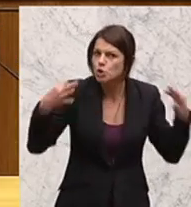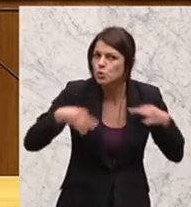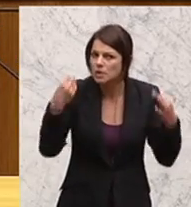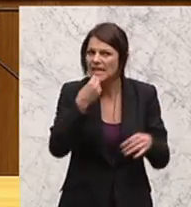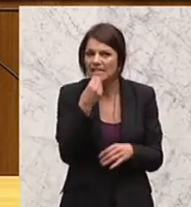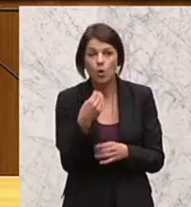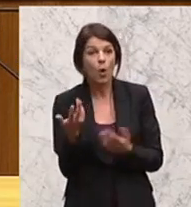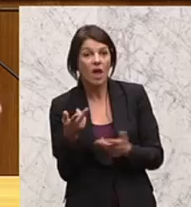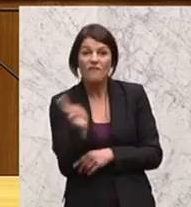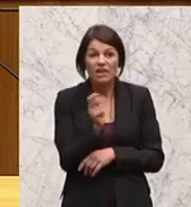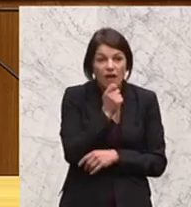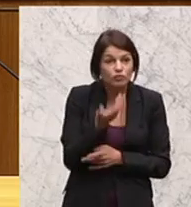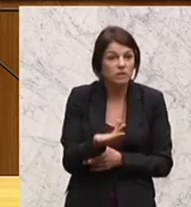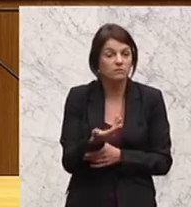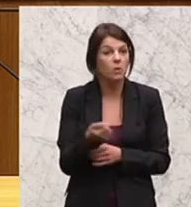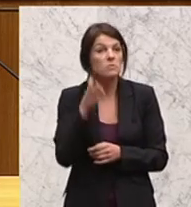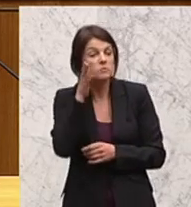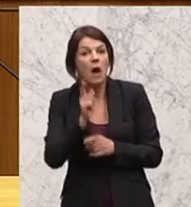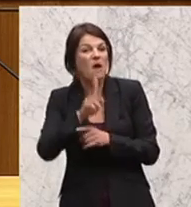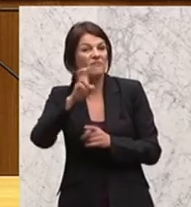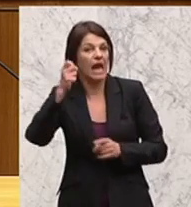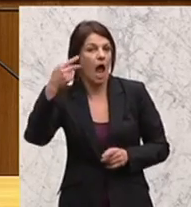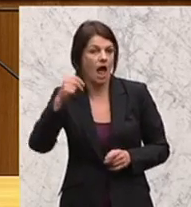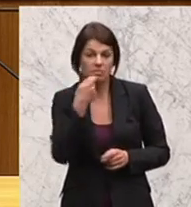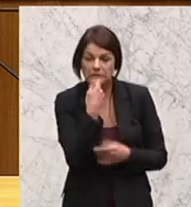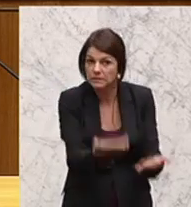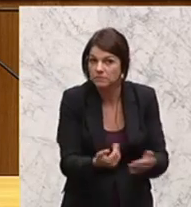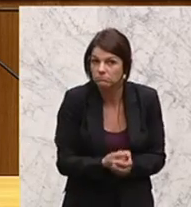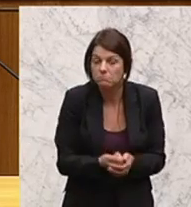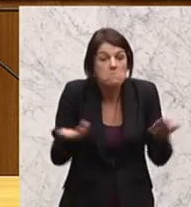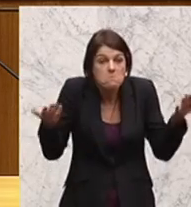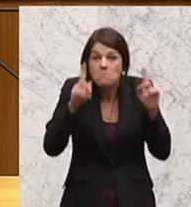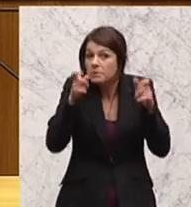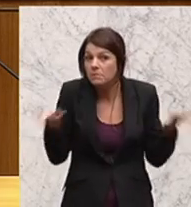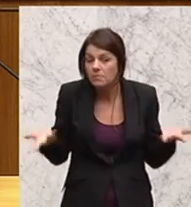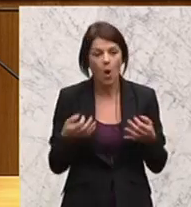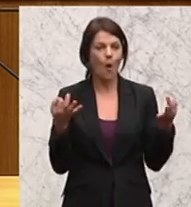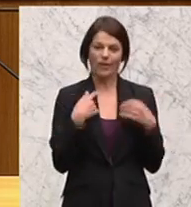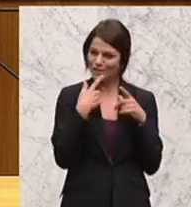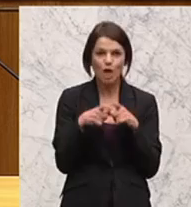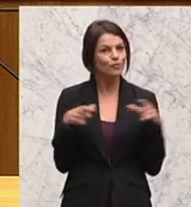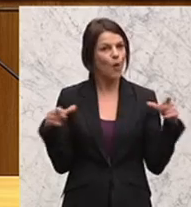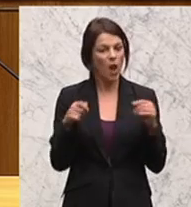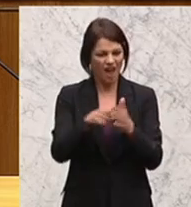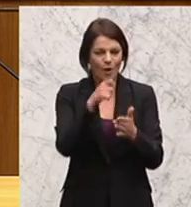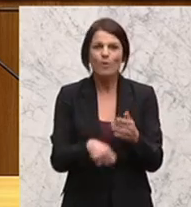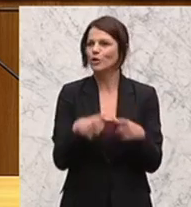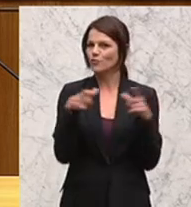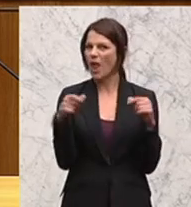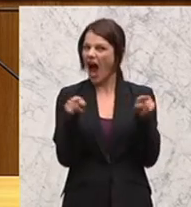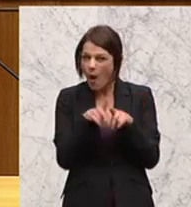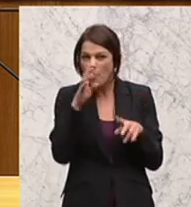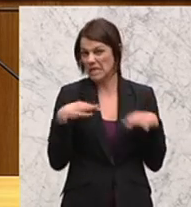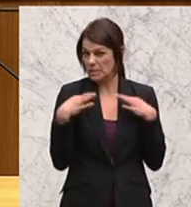sogar vegetarisch oder vegan in Zukunft sein muss. Oder gehen wir her und machen ein Schokoladeverbot, weil das ungesund ist, wenn man zu